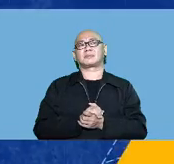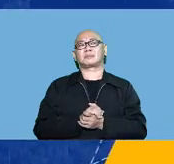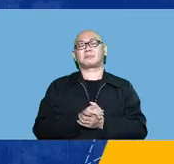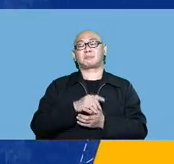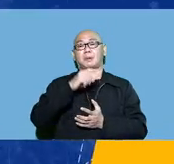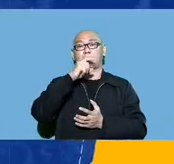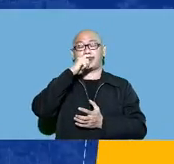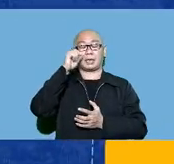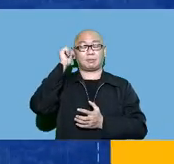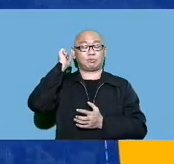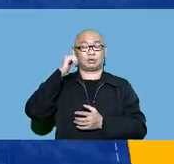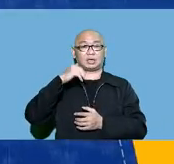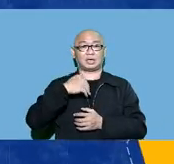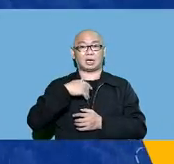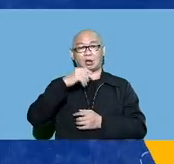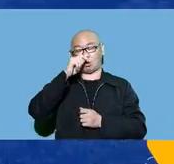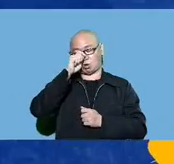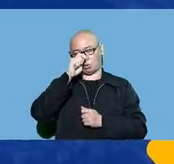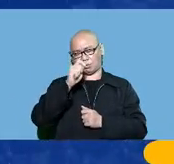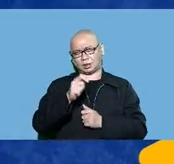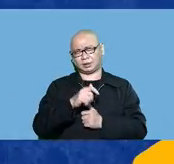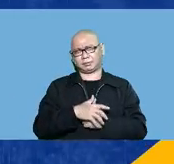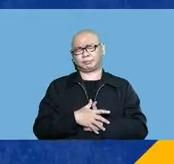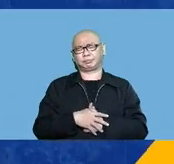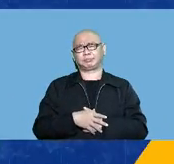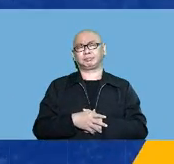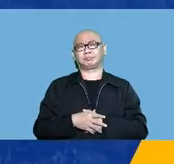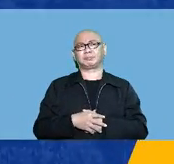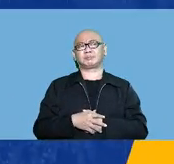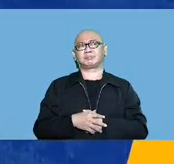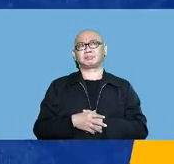Bapak Ibu yang saya hormati,